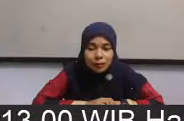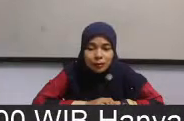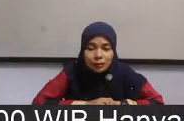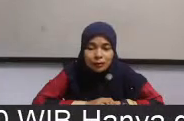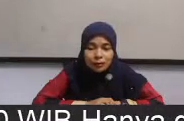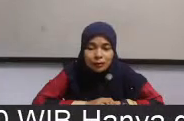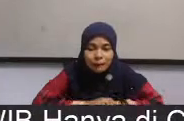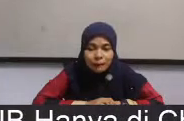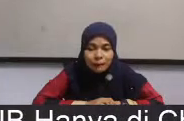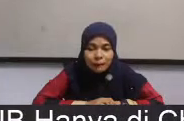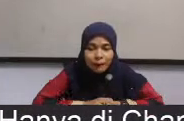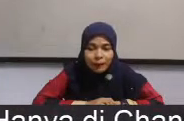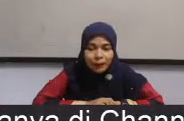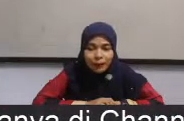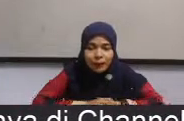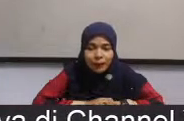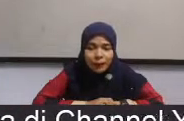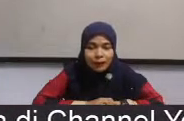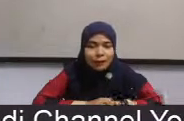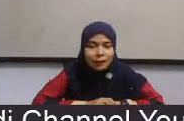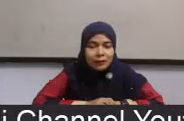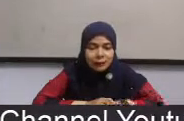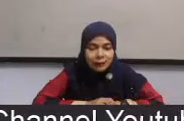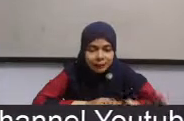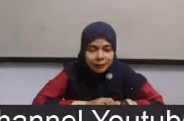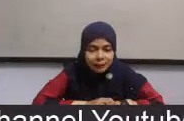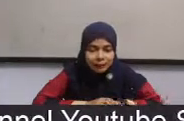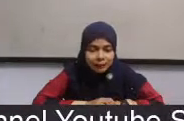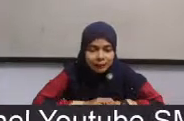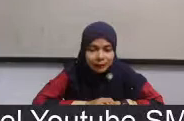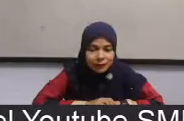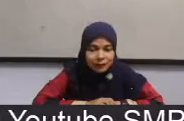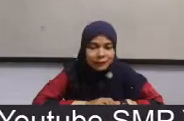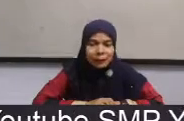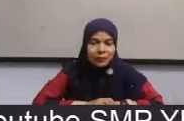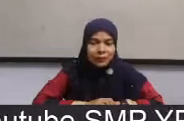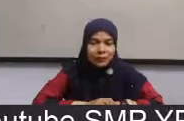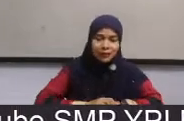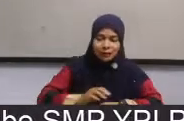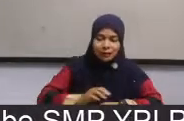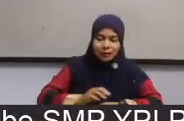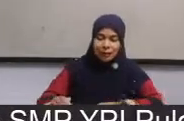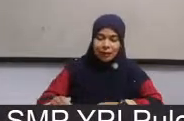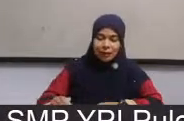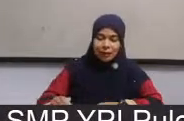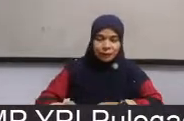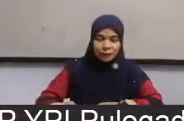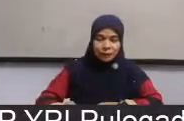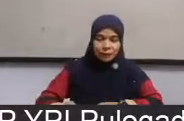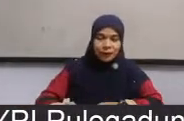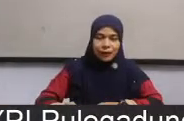jelaskan di dalam pentilnya ada Ok